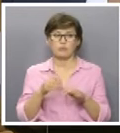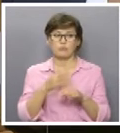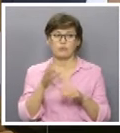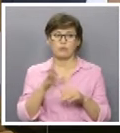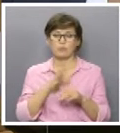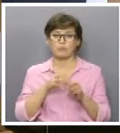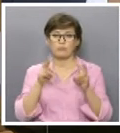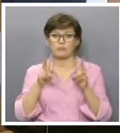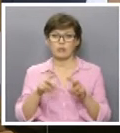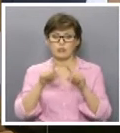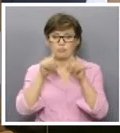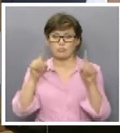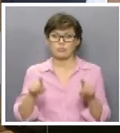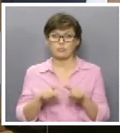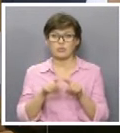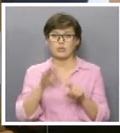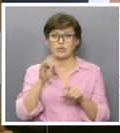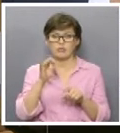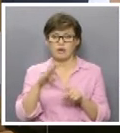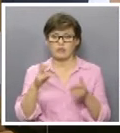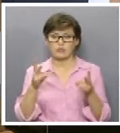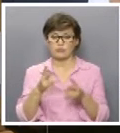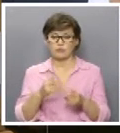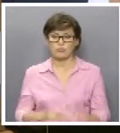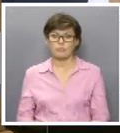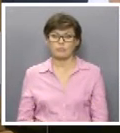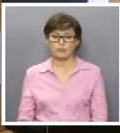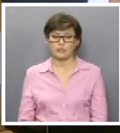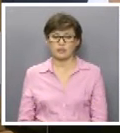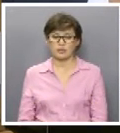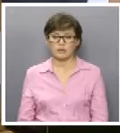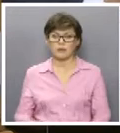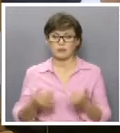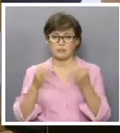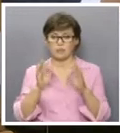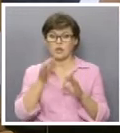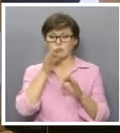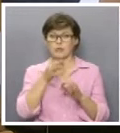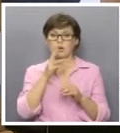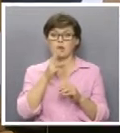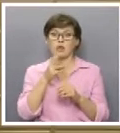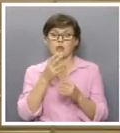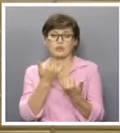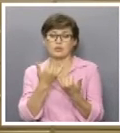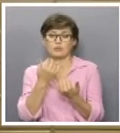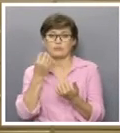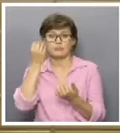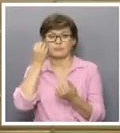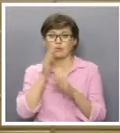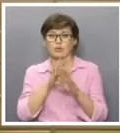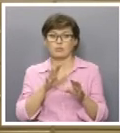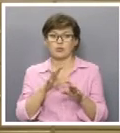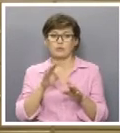Оны арнайы сертификаты болу керек. Бізде қалай болды? Сіз дұрыс айтып кеттіңіз. Қазір өкінішке орай сапасыз өнімнің